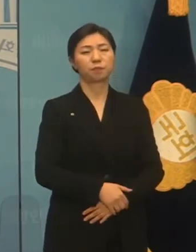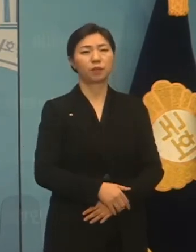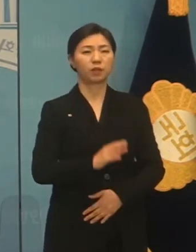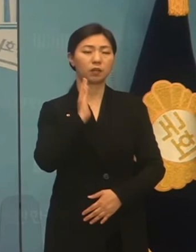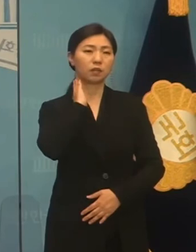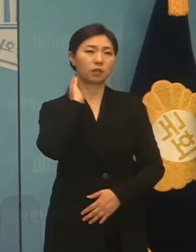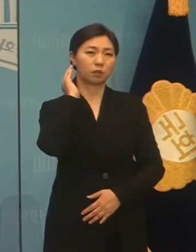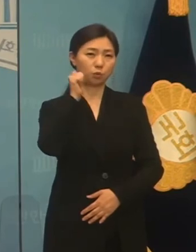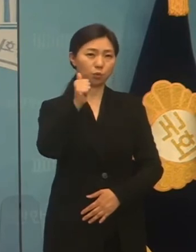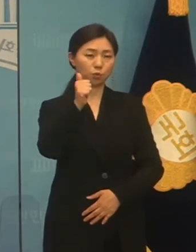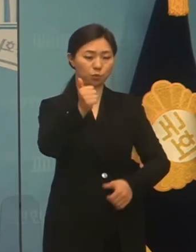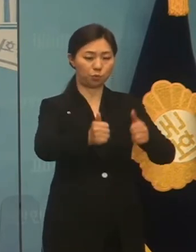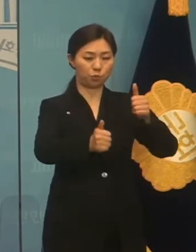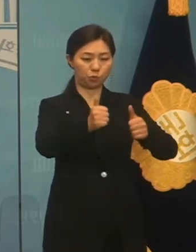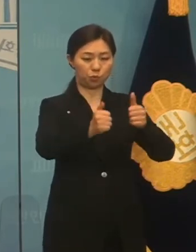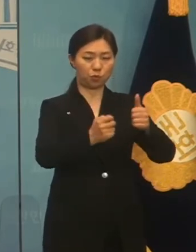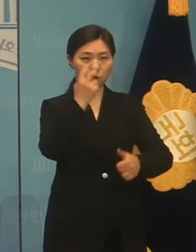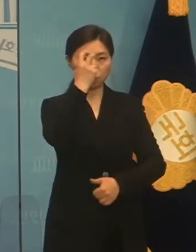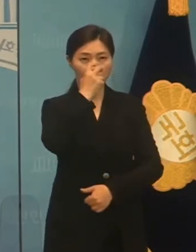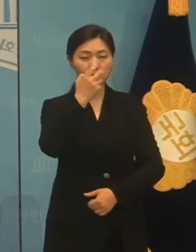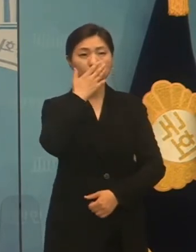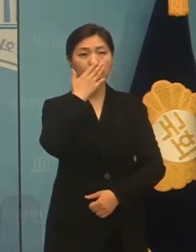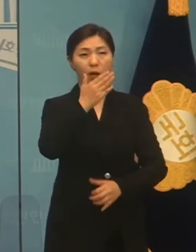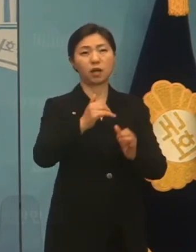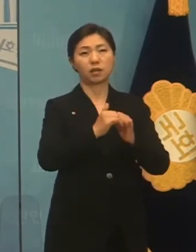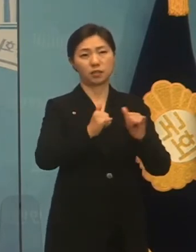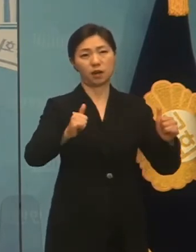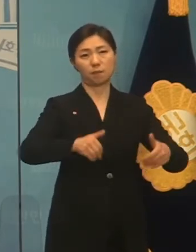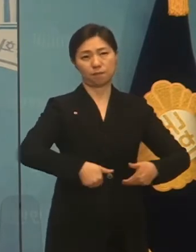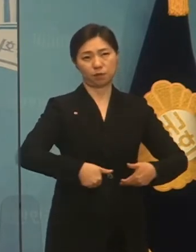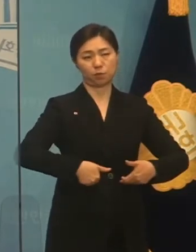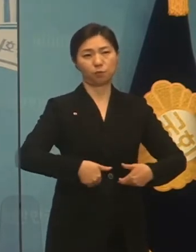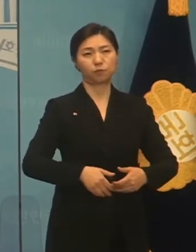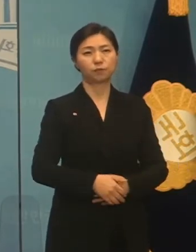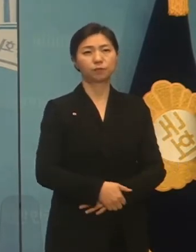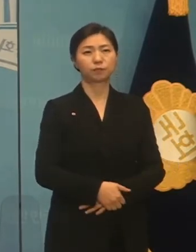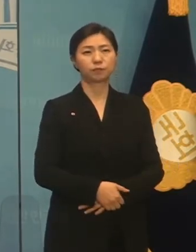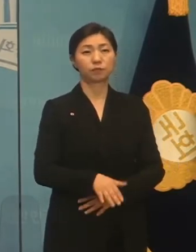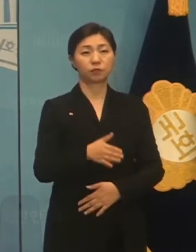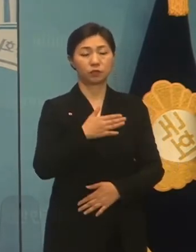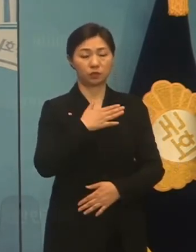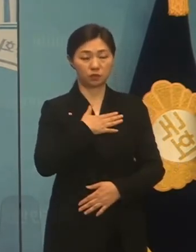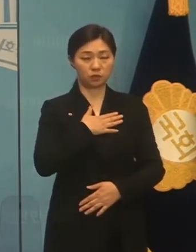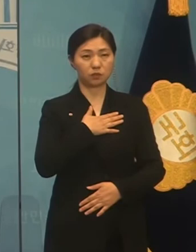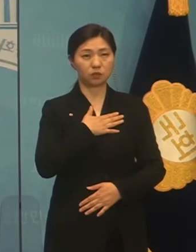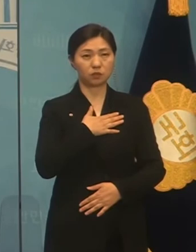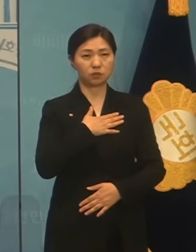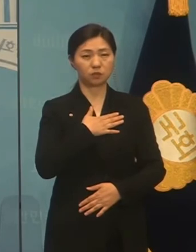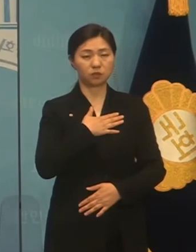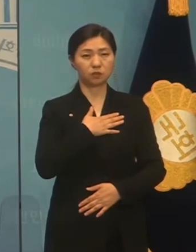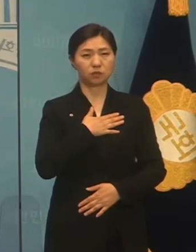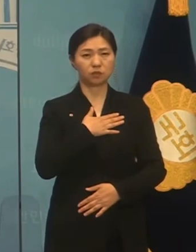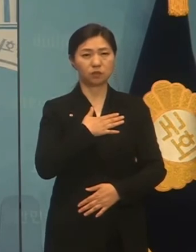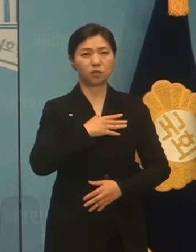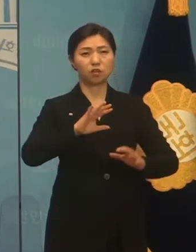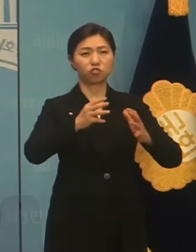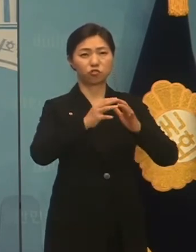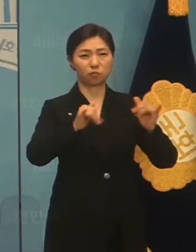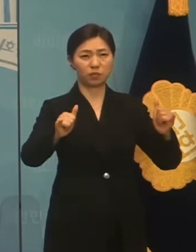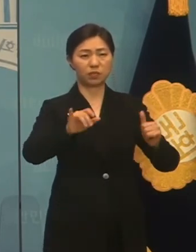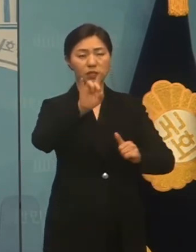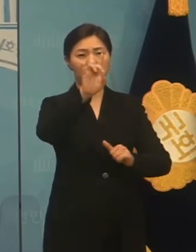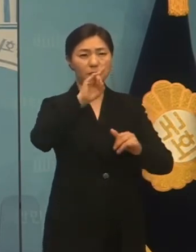대선 경선 관리를 할 당대표가 필요합니다. 저 윤영석은 오직 국민만